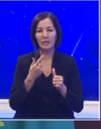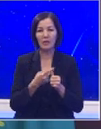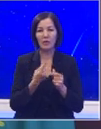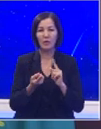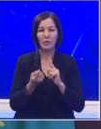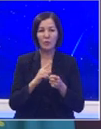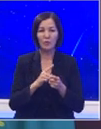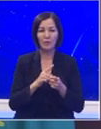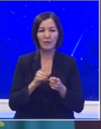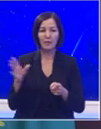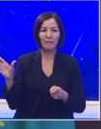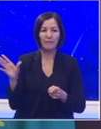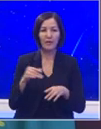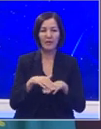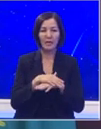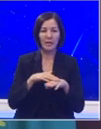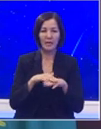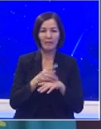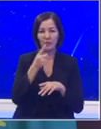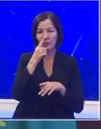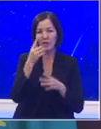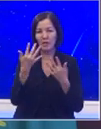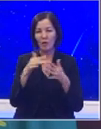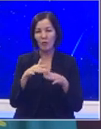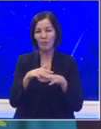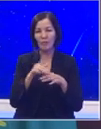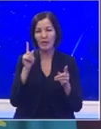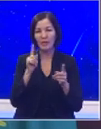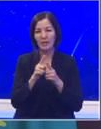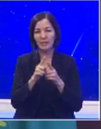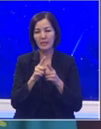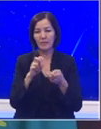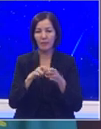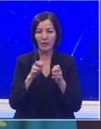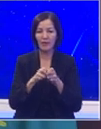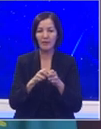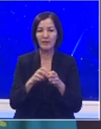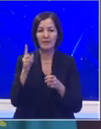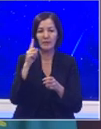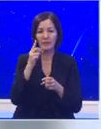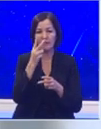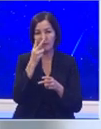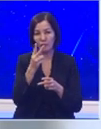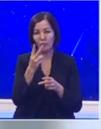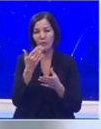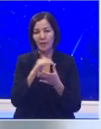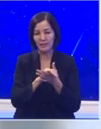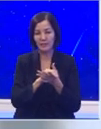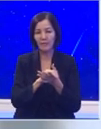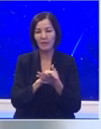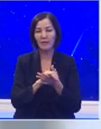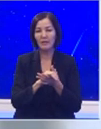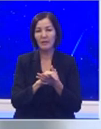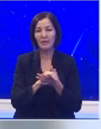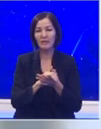да өзгеріп, халықтың ортасындағы Шалғай ауылдағы ел барып, әрбір гос органның есігін ашып, мемлекеттік органның есігін ашып, табалдырығын тоздырмас үшін